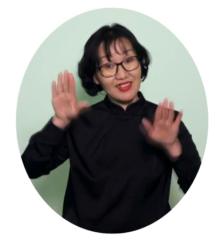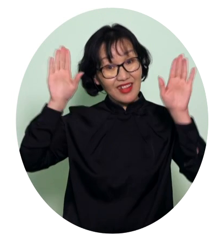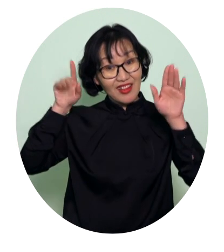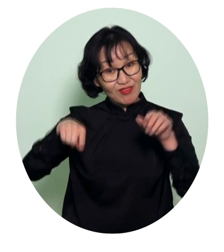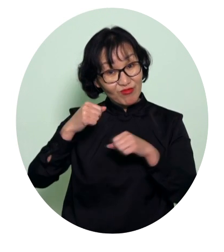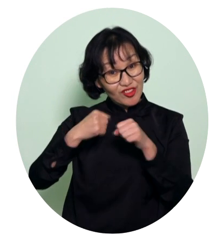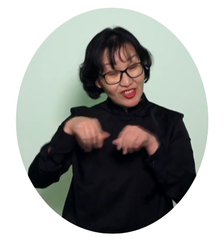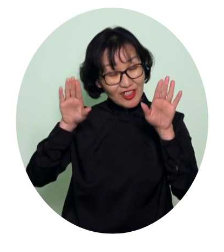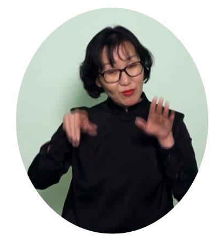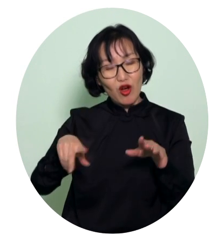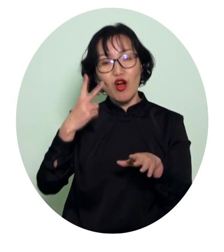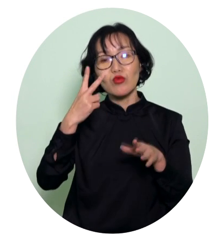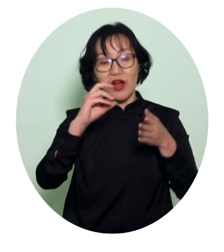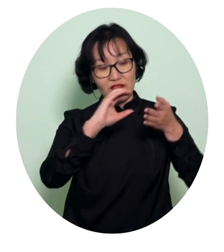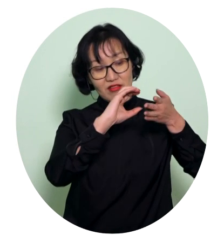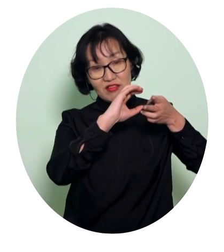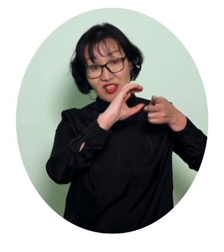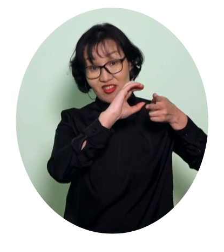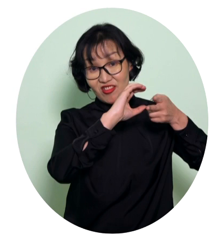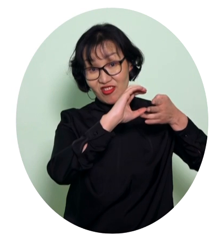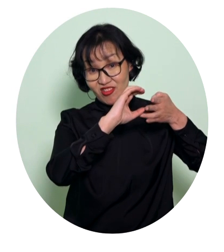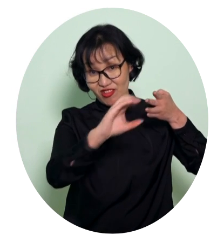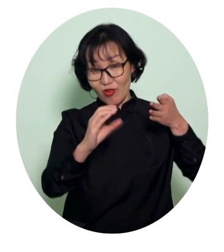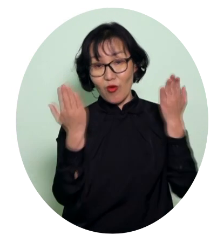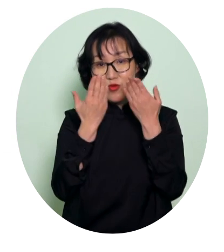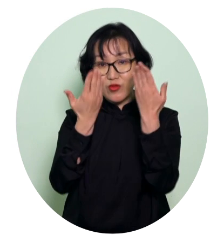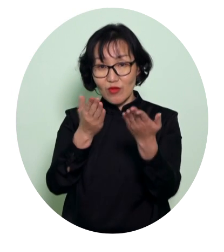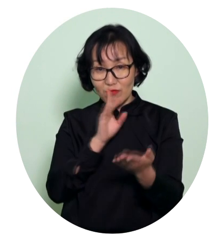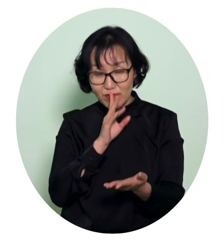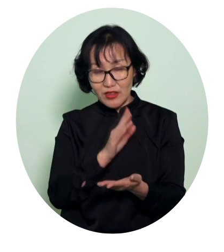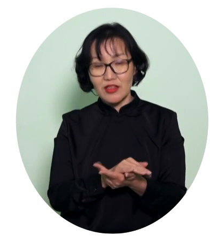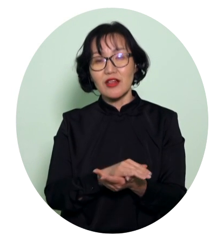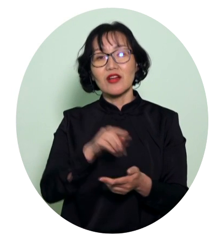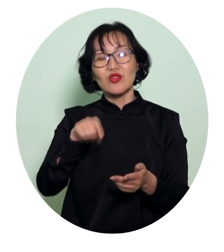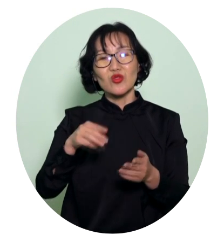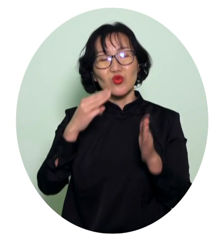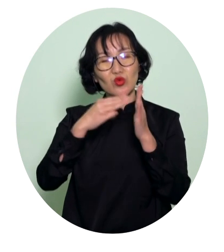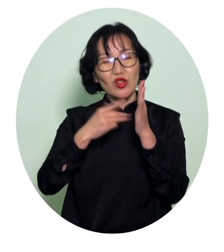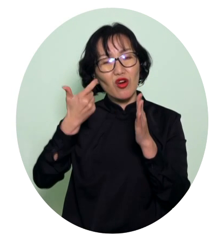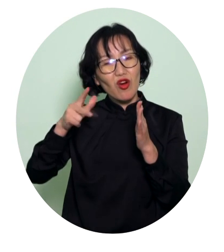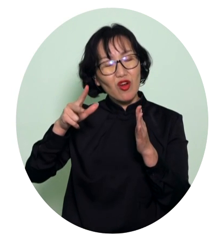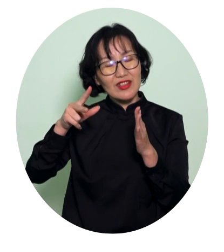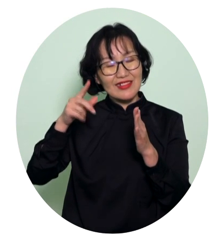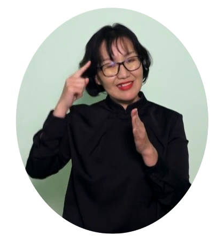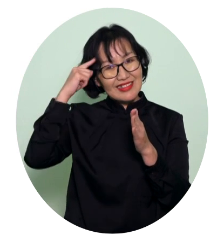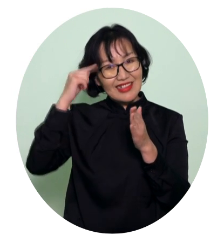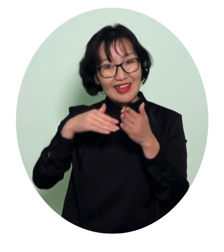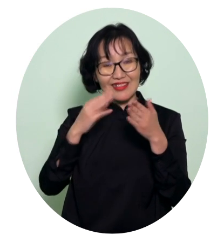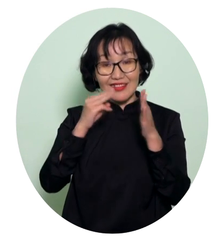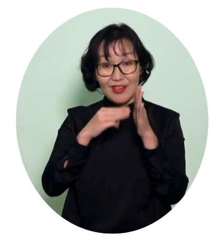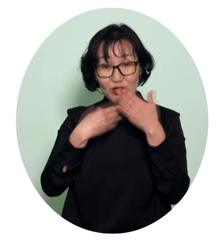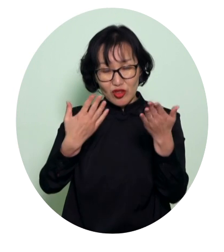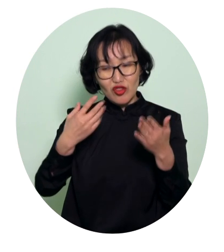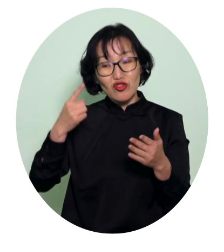хэсгийг уншина. За 2-р хэсгээ уншихтаа бүгдээрээ шүлгийн гол санааг тайлбарлаж зохиолчийн